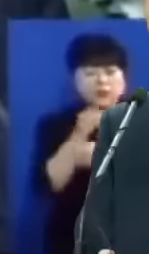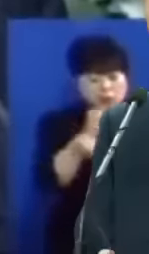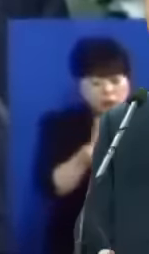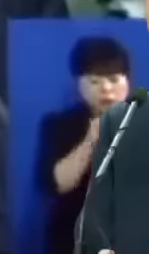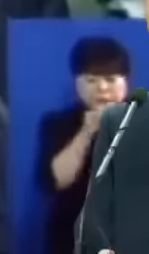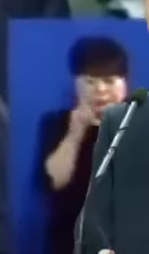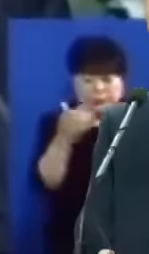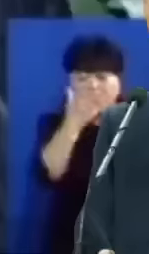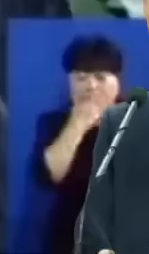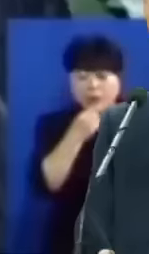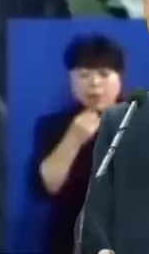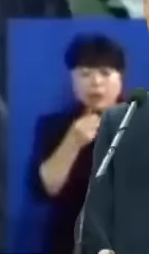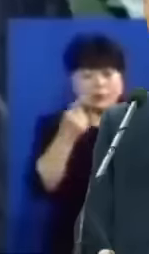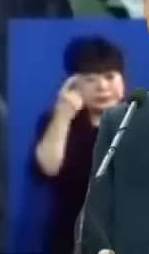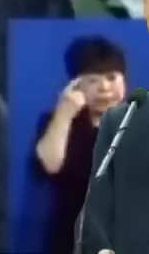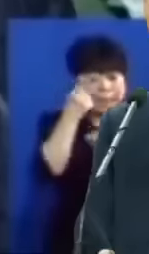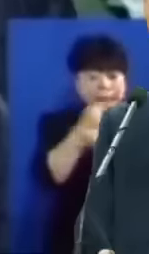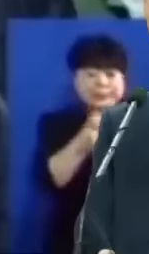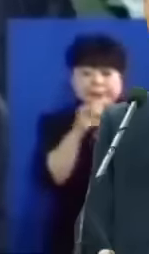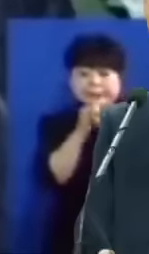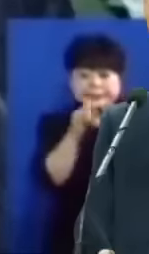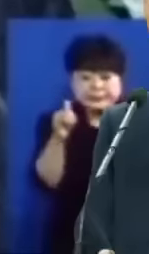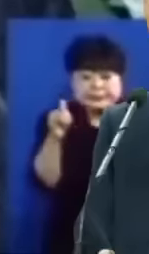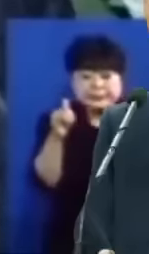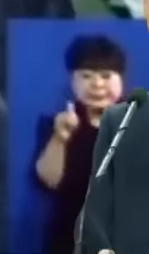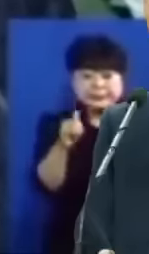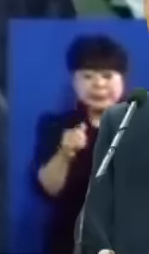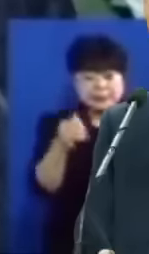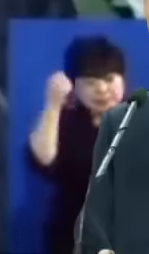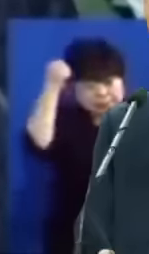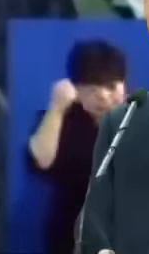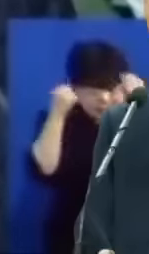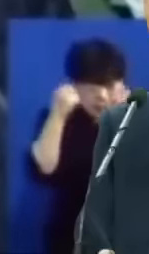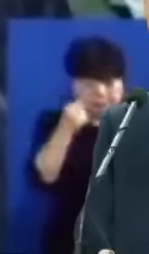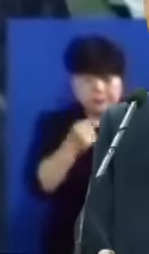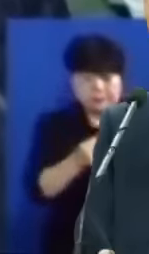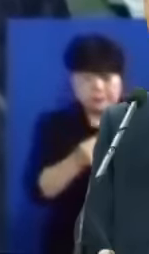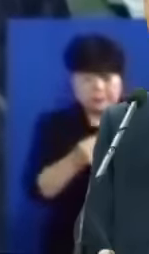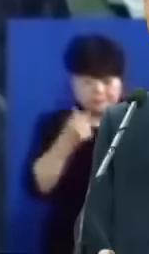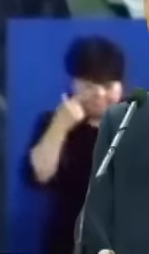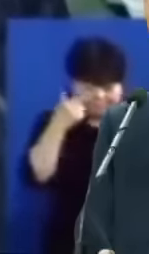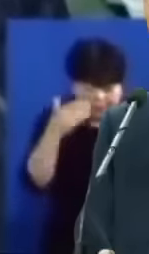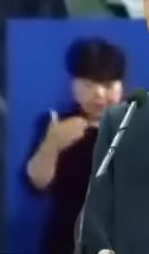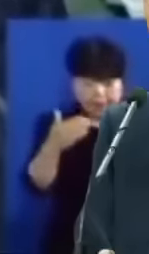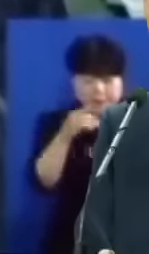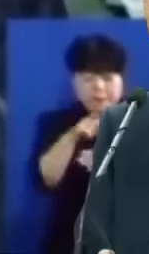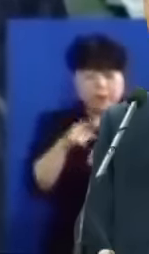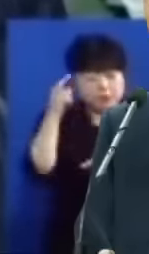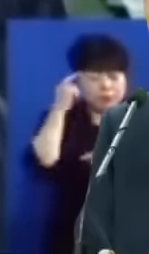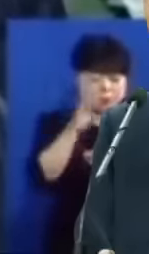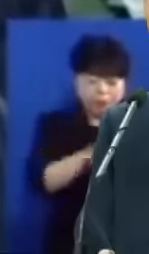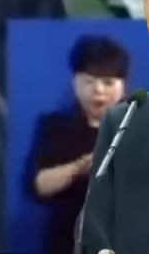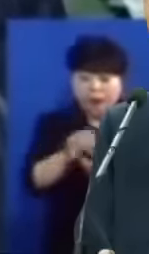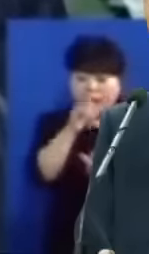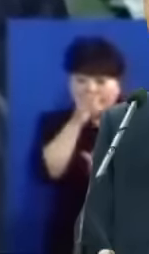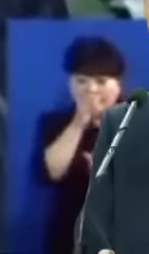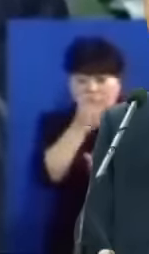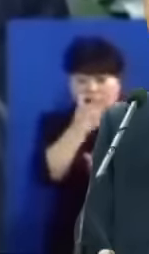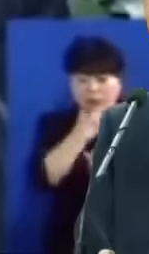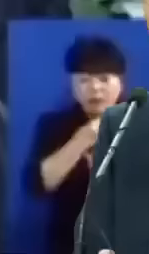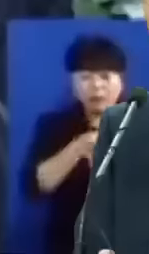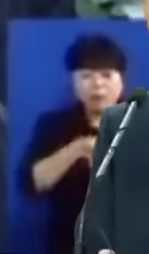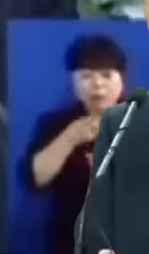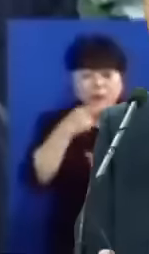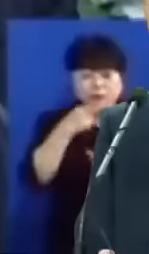연구는 행복한 생각을 하는 사람은 기억력이 크게 발달하고 마음의 평정을 갖게 되지만